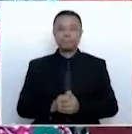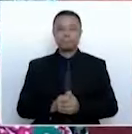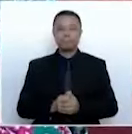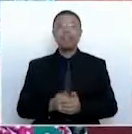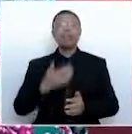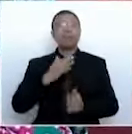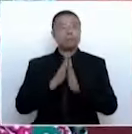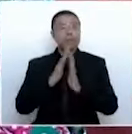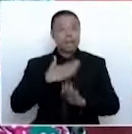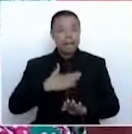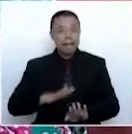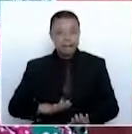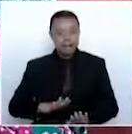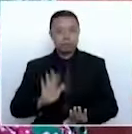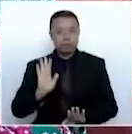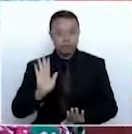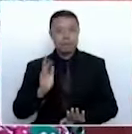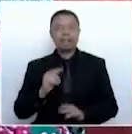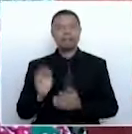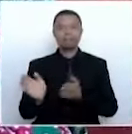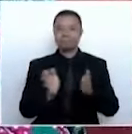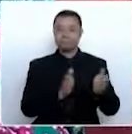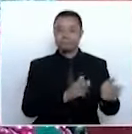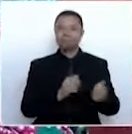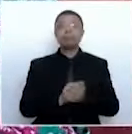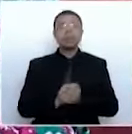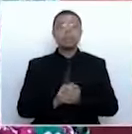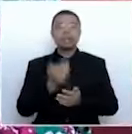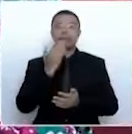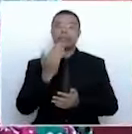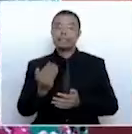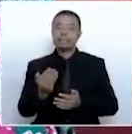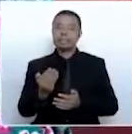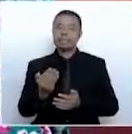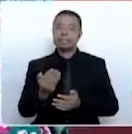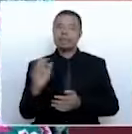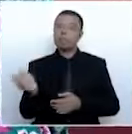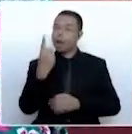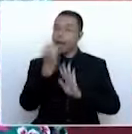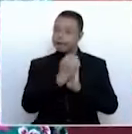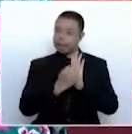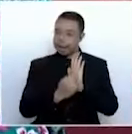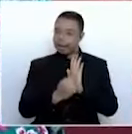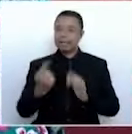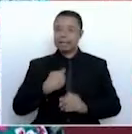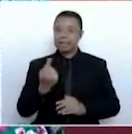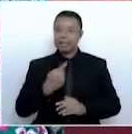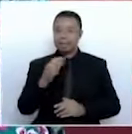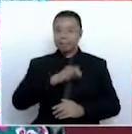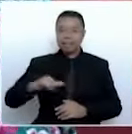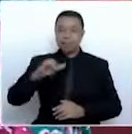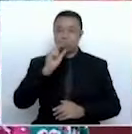Baik, mohon tenang Bapak Ibu. Mohon tenang, kita lanjutkan acara kita pada malam hari ini. Terima kasih. Dan untuk mengawali acara bersama-sama kepada